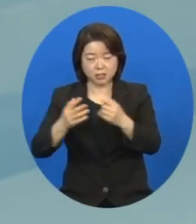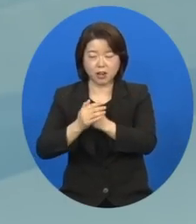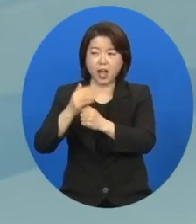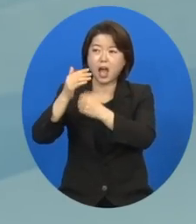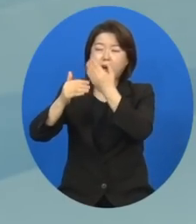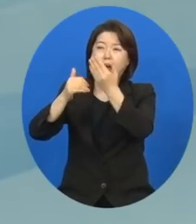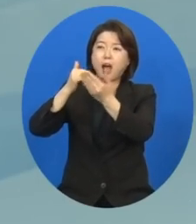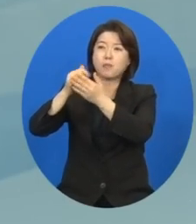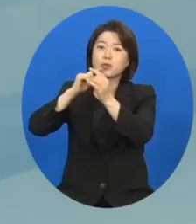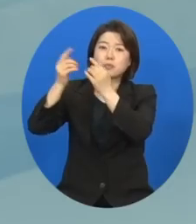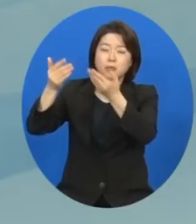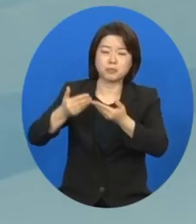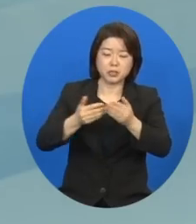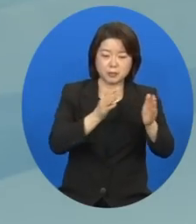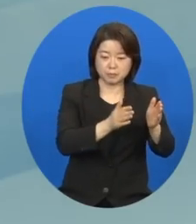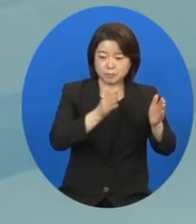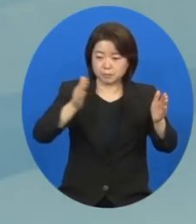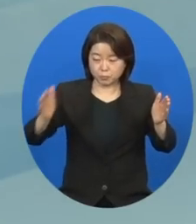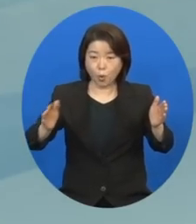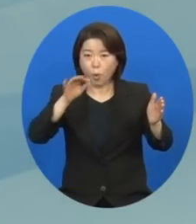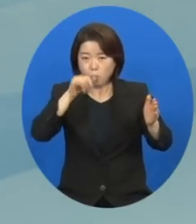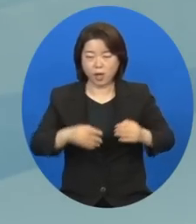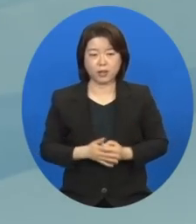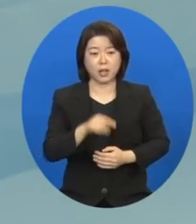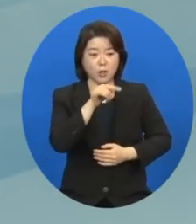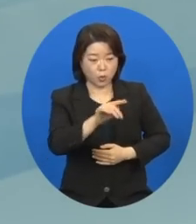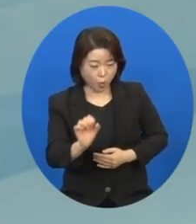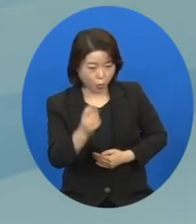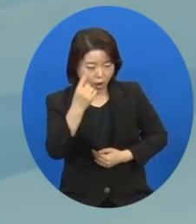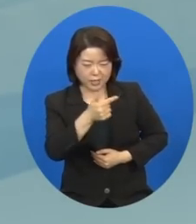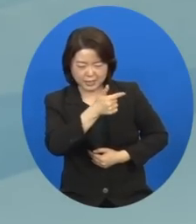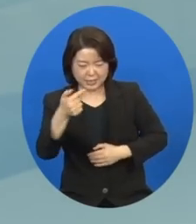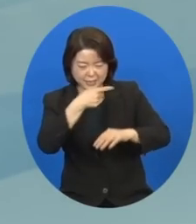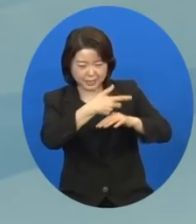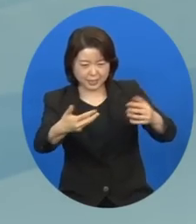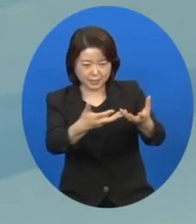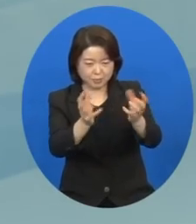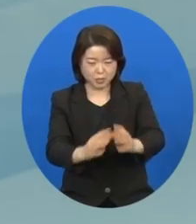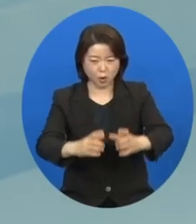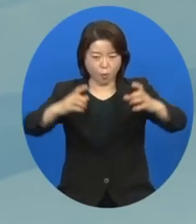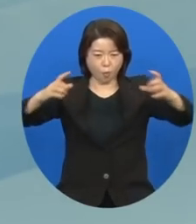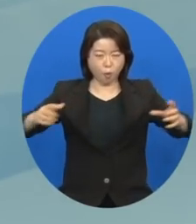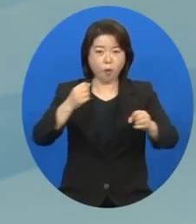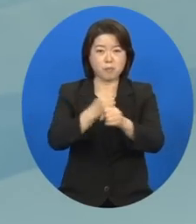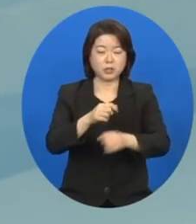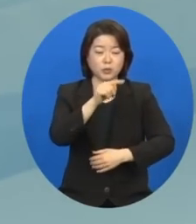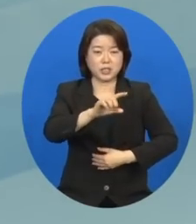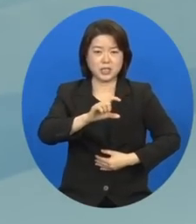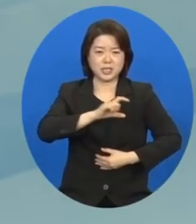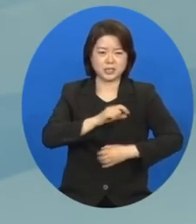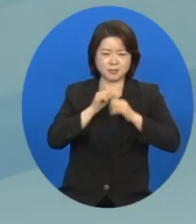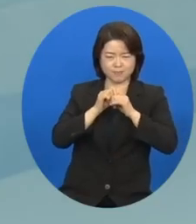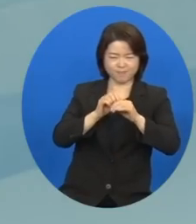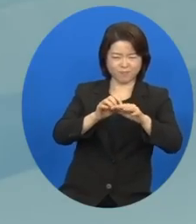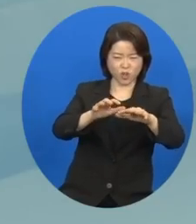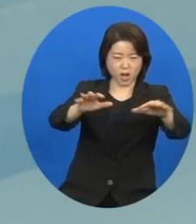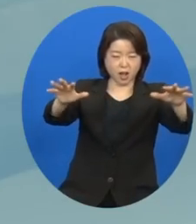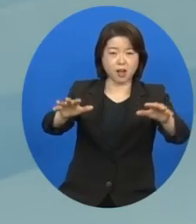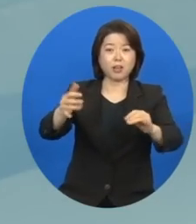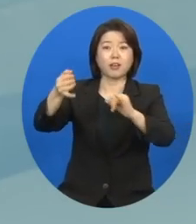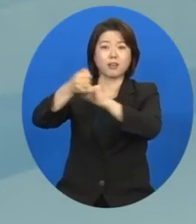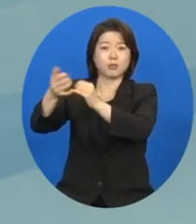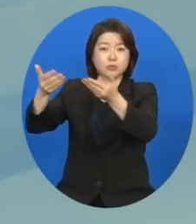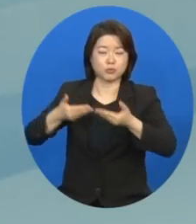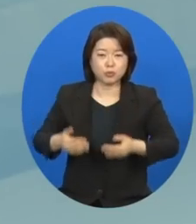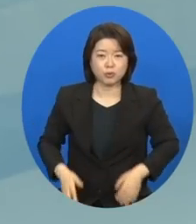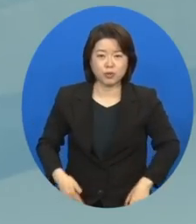말씀하신 그 연장선상에 있습니다. 너로 하여금 큰 민족을 이루고 너의 이름이 창대해질 것이다 라고 약속하셨죠.